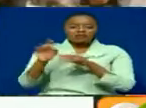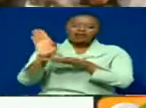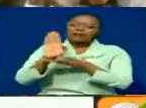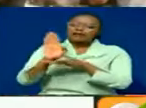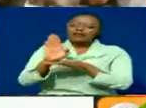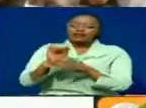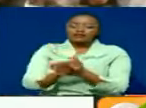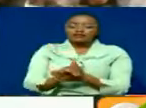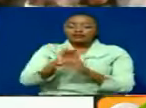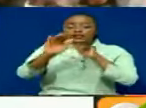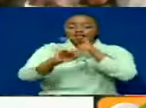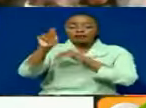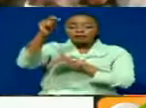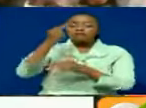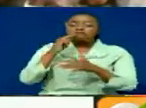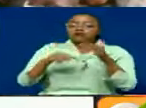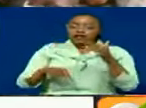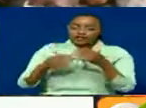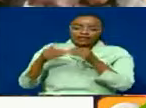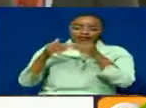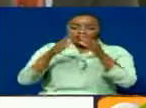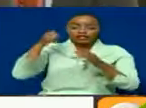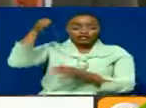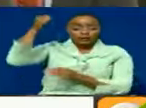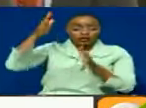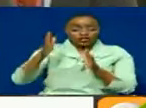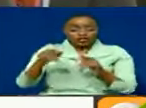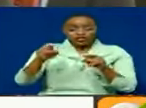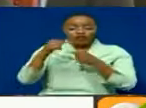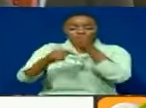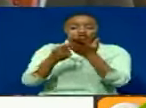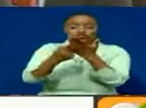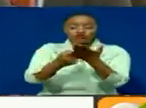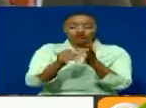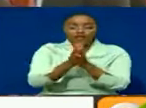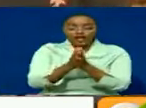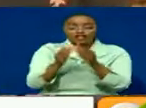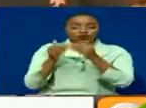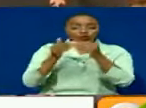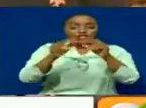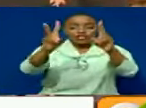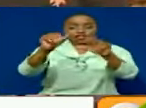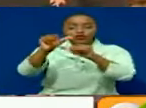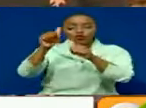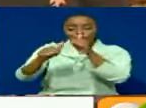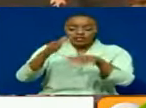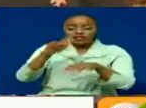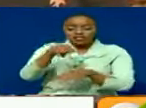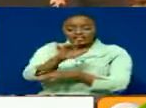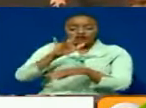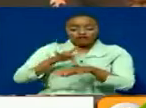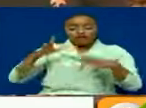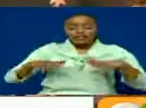busy. Naibu rais akiongeza kuwa viongozi wa kisiasa wamezidi kujadili na kuweka kipaumbele masuala yanayowahusu